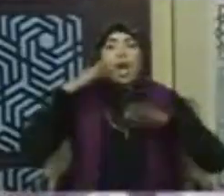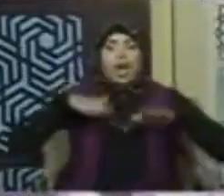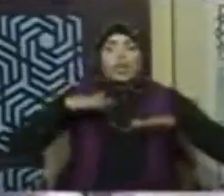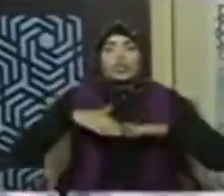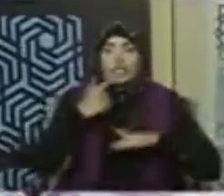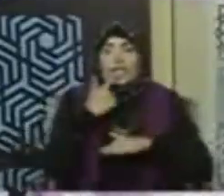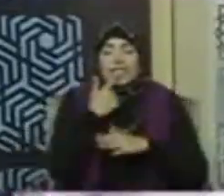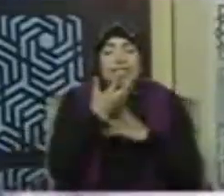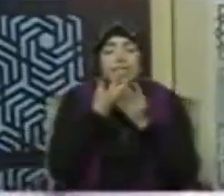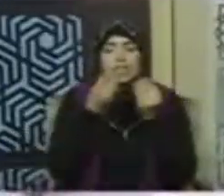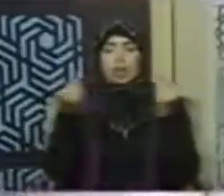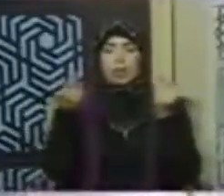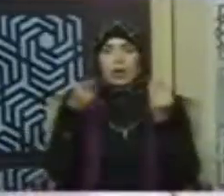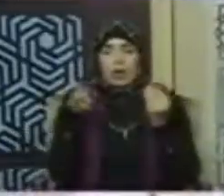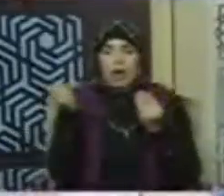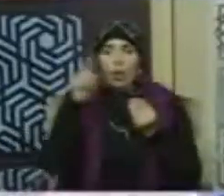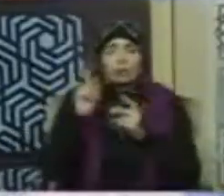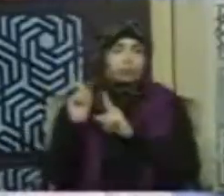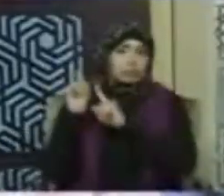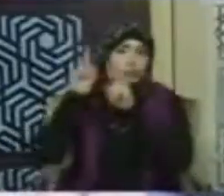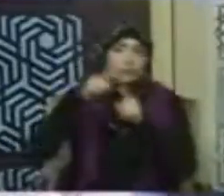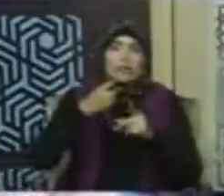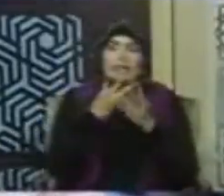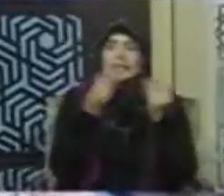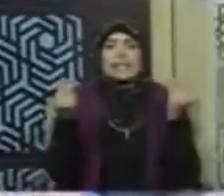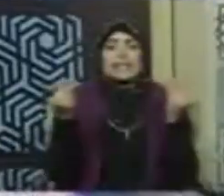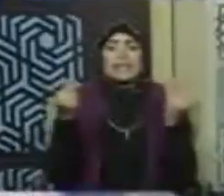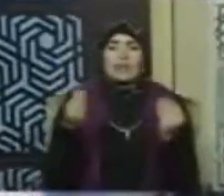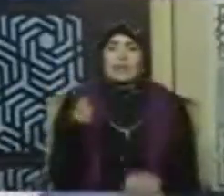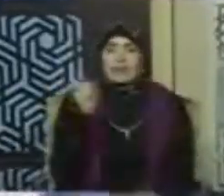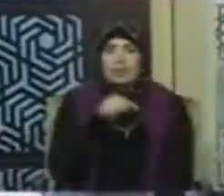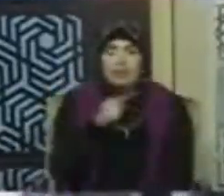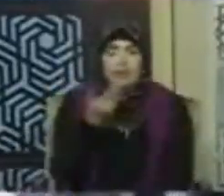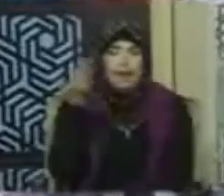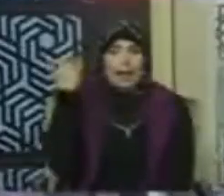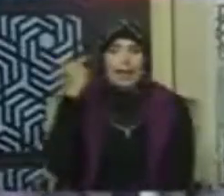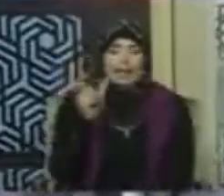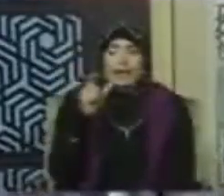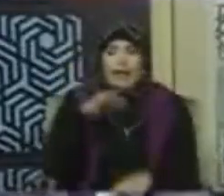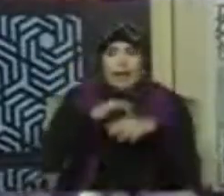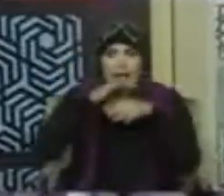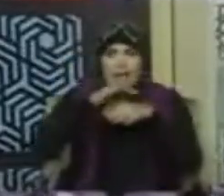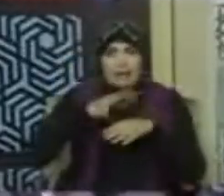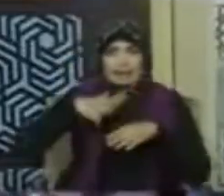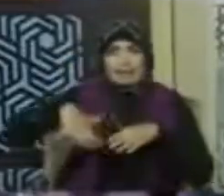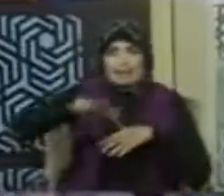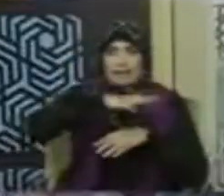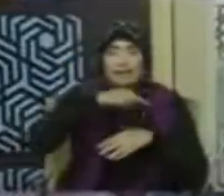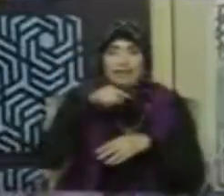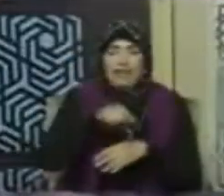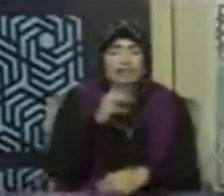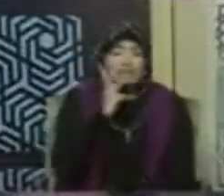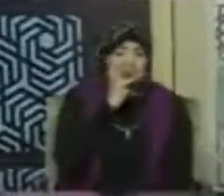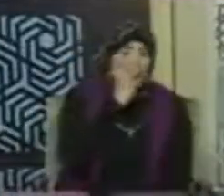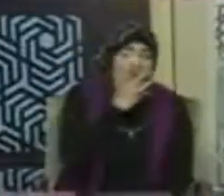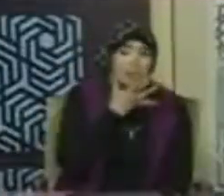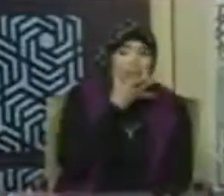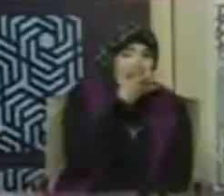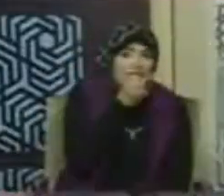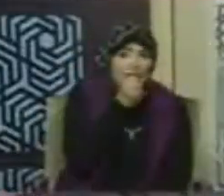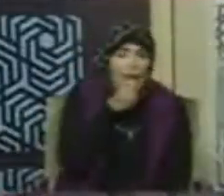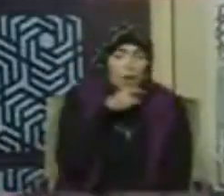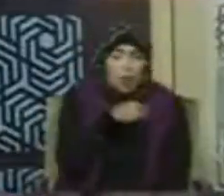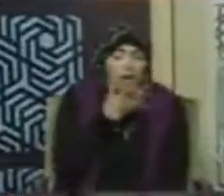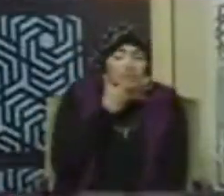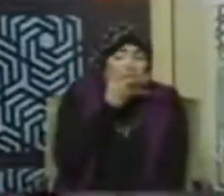طويلا وعقودا ليست بالبعيدة، عندما كان الناس يستحون غاية